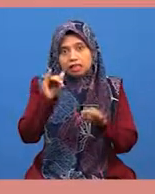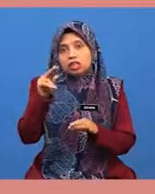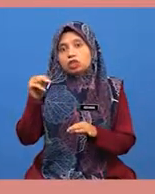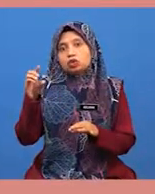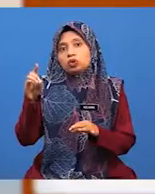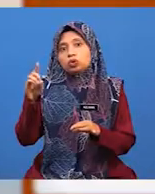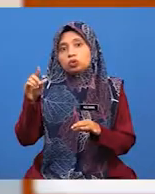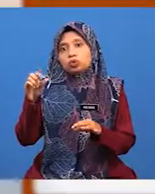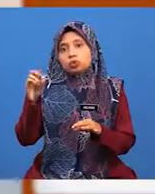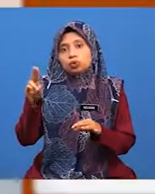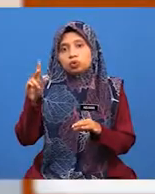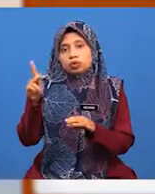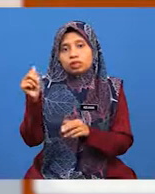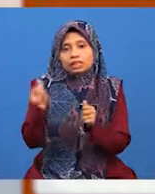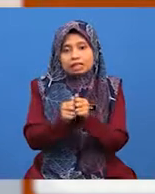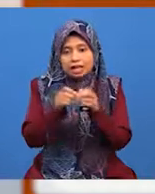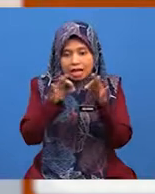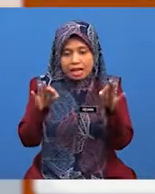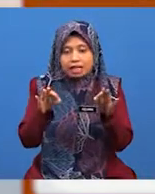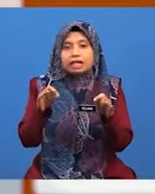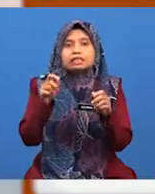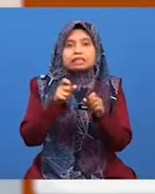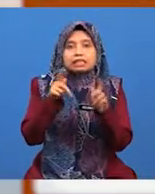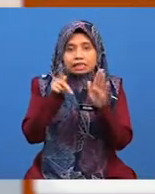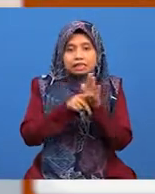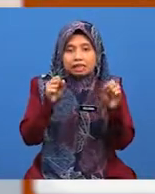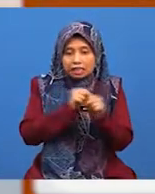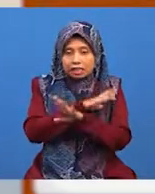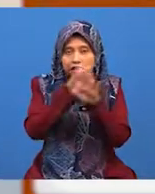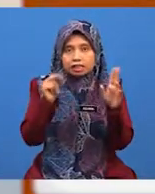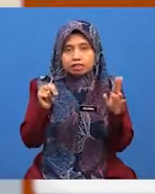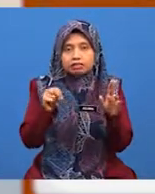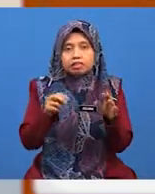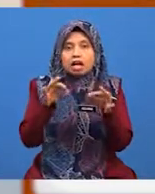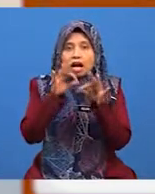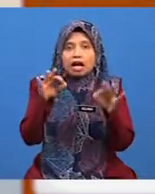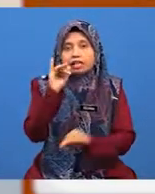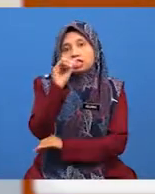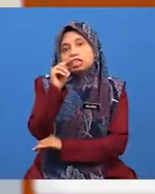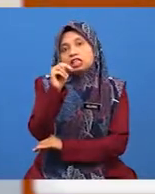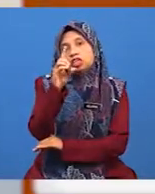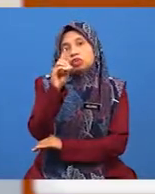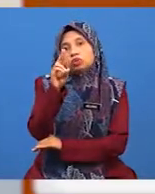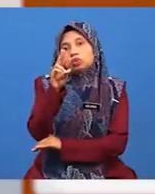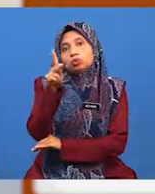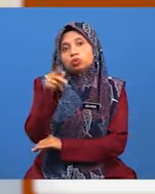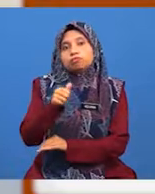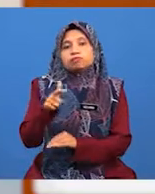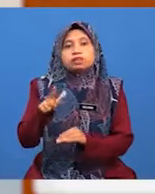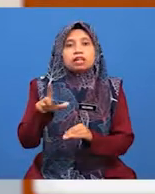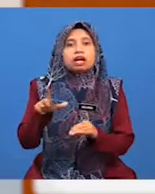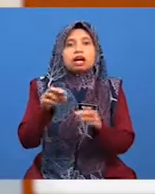keterangan. Untuk pengetahuan murid-murid, ayat induk merupakan ayat yang